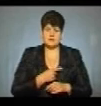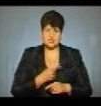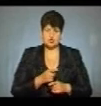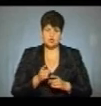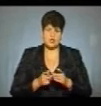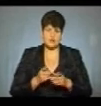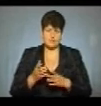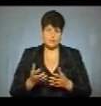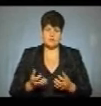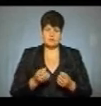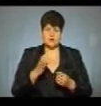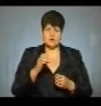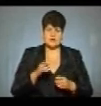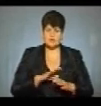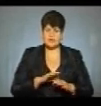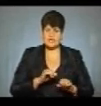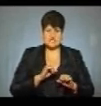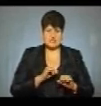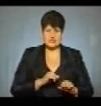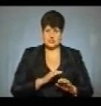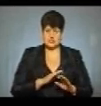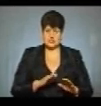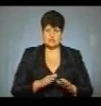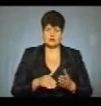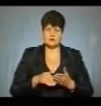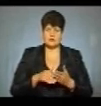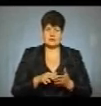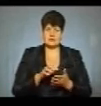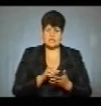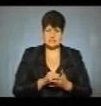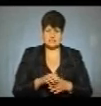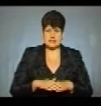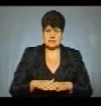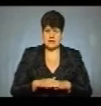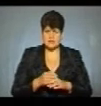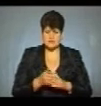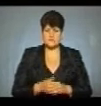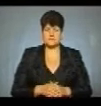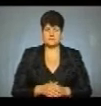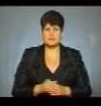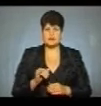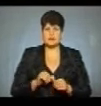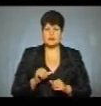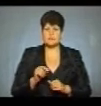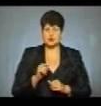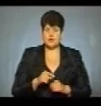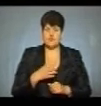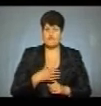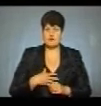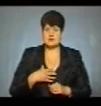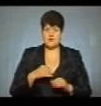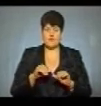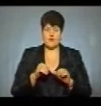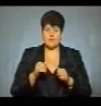реформи, підтримку соціально незахищених, сприяння зайнятості населення. І, крім того, важливо